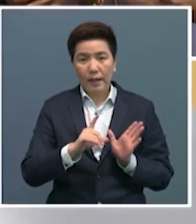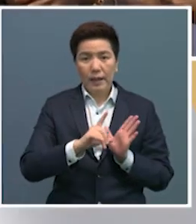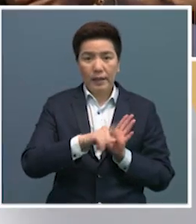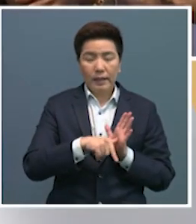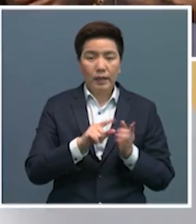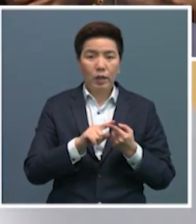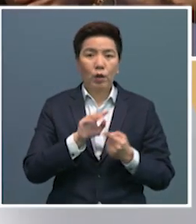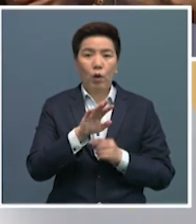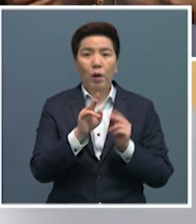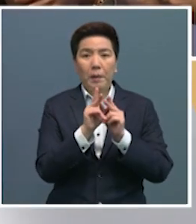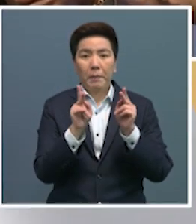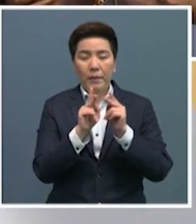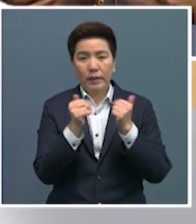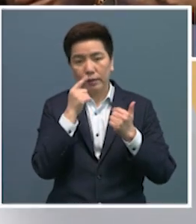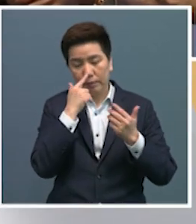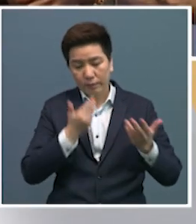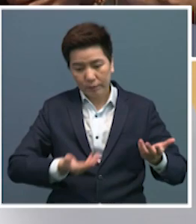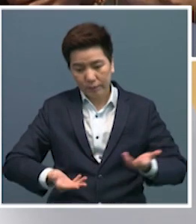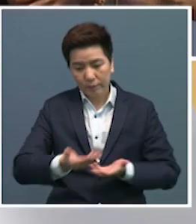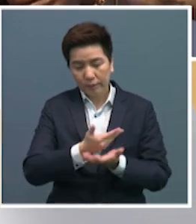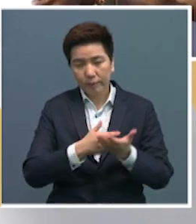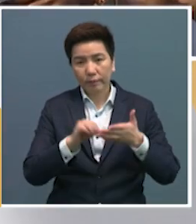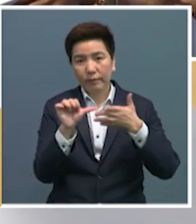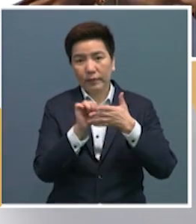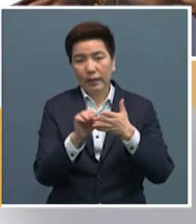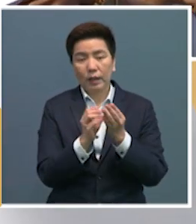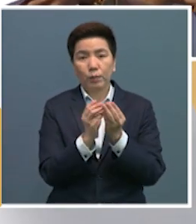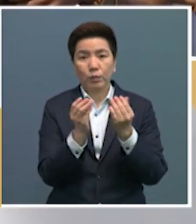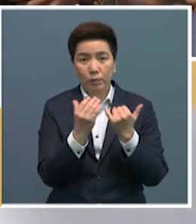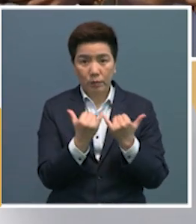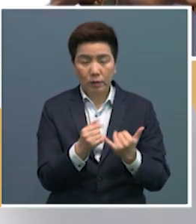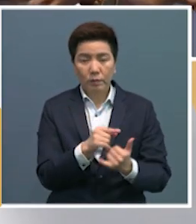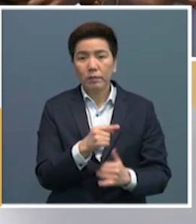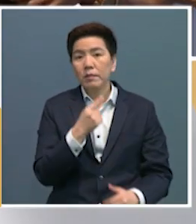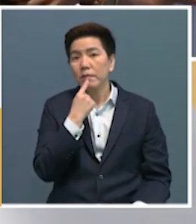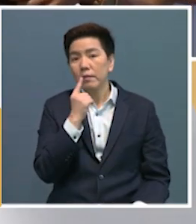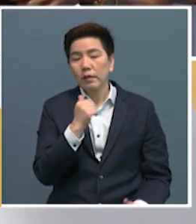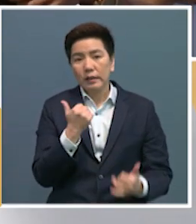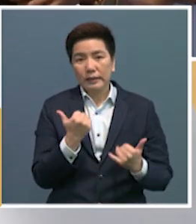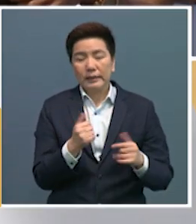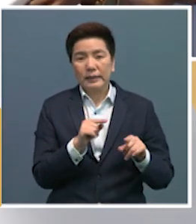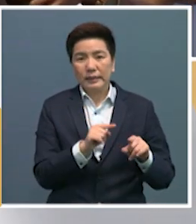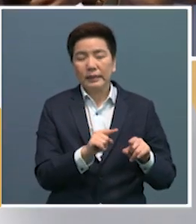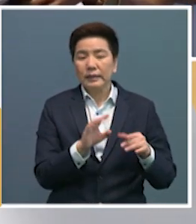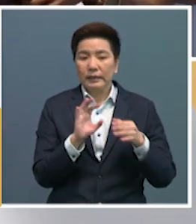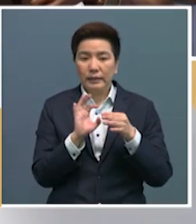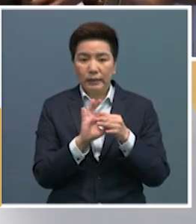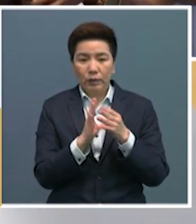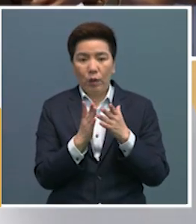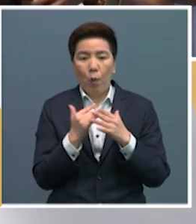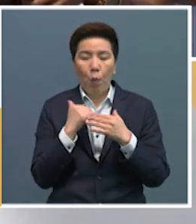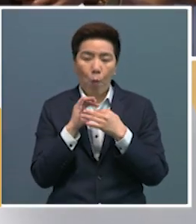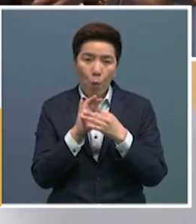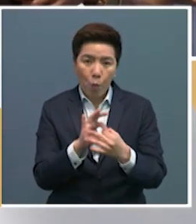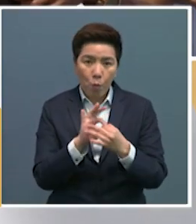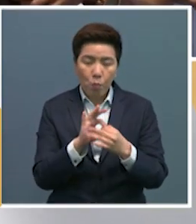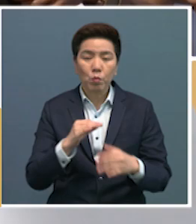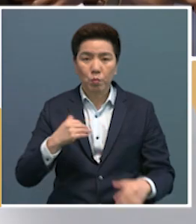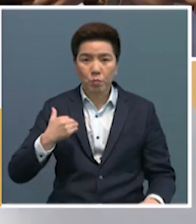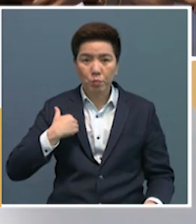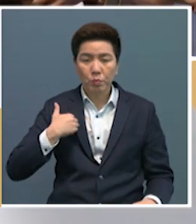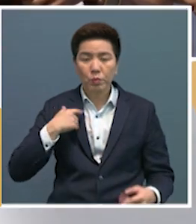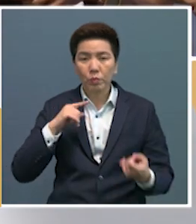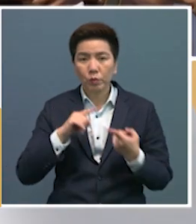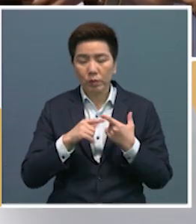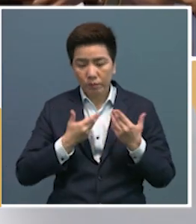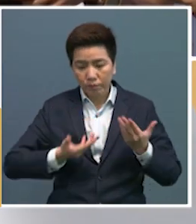เลขานุการของคณะกรรมาธิการที่จะพิจารณาร่างแก้ไขรัฐธรรมนูญด้วยเขาบอกว่าในเรื่องนี้เนี่ยก็มีความกังวลอยู่บ้างล่ะค่ะ